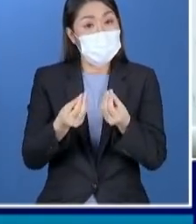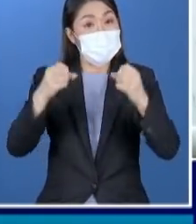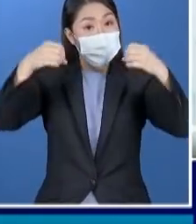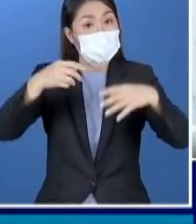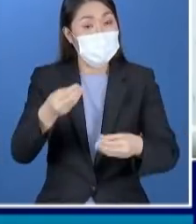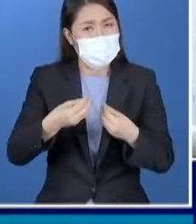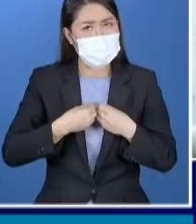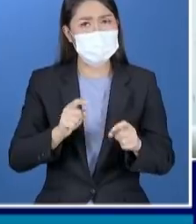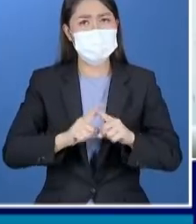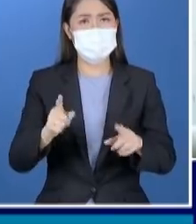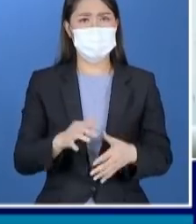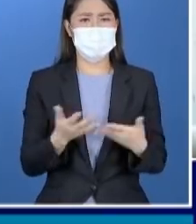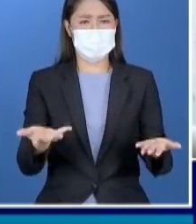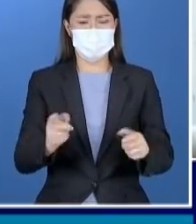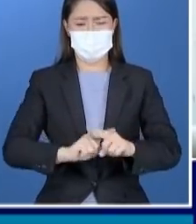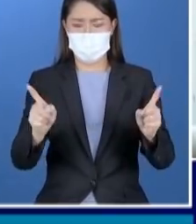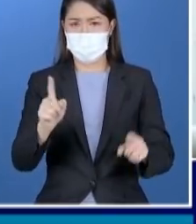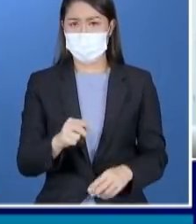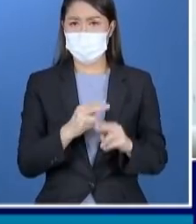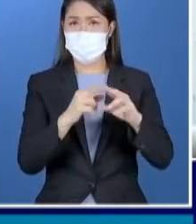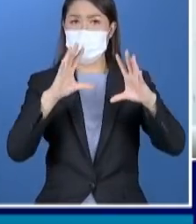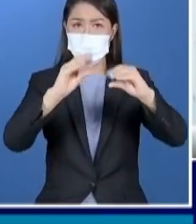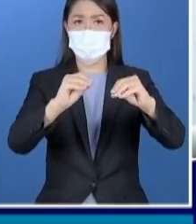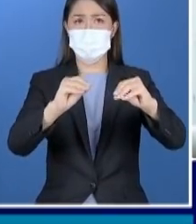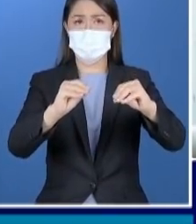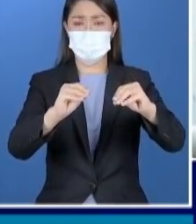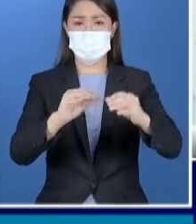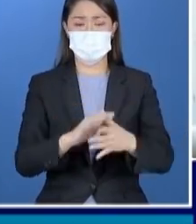เงี้ย มันไม่ใช่ไฟเปิดไม่ได้เปิดนั่นน่ะไฟปิดอยู ่